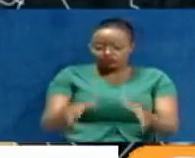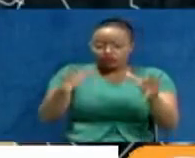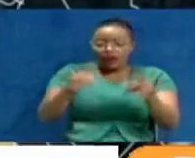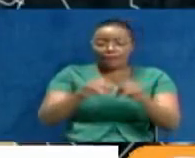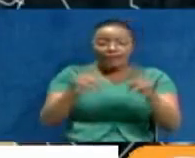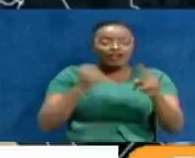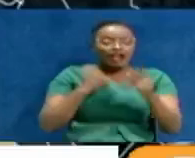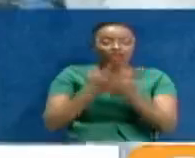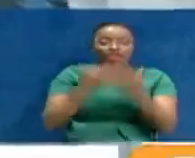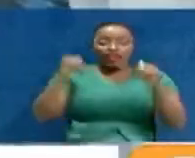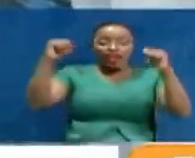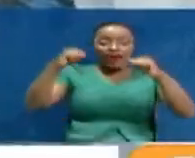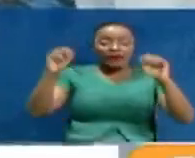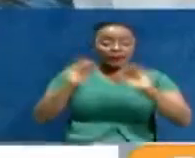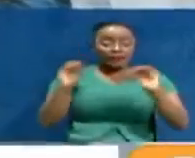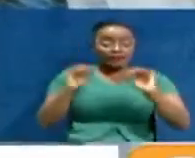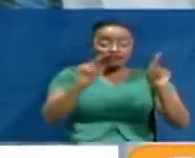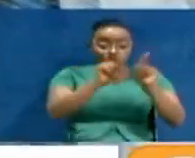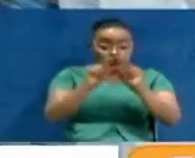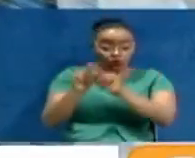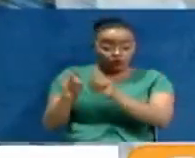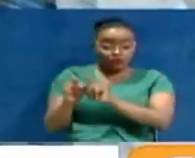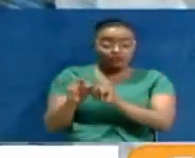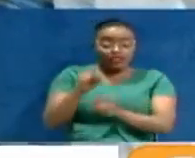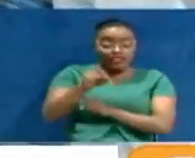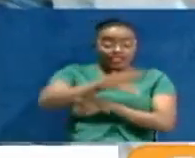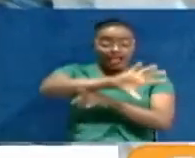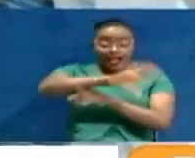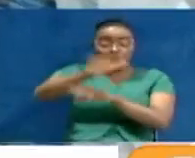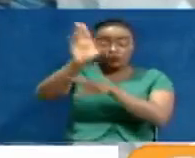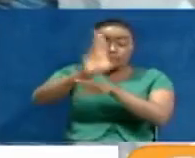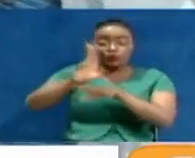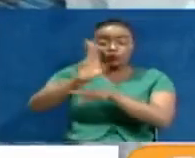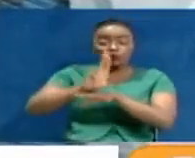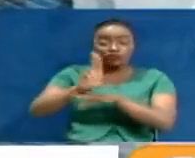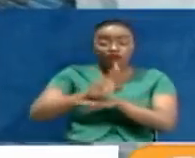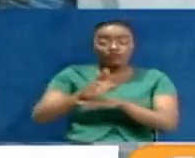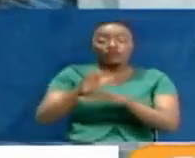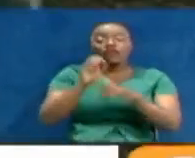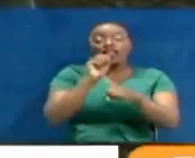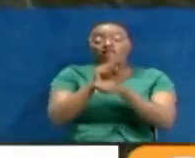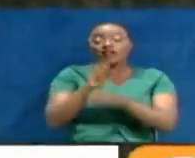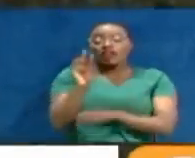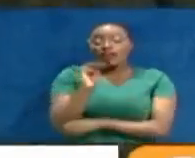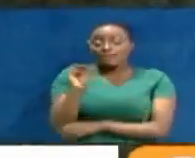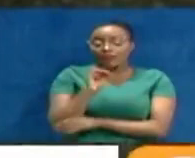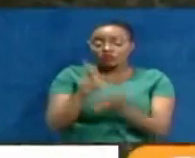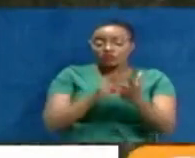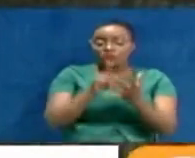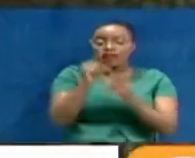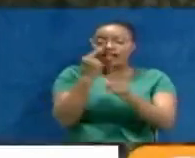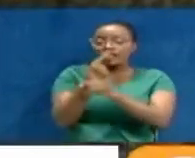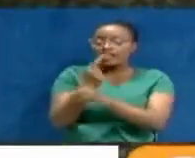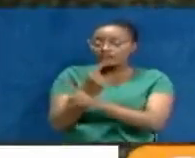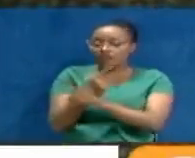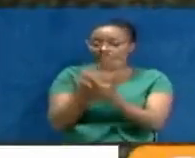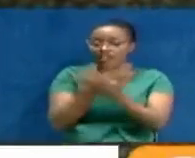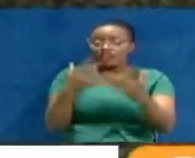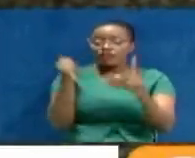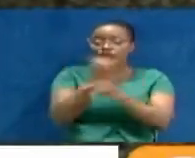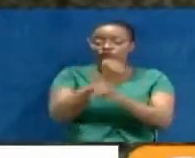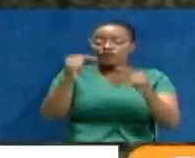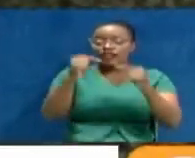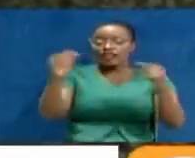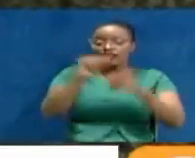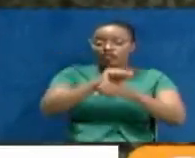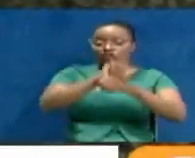lakini hakukuwa na mkataba. Hali kadhalika, kaunti hiyo ilitumia shilingi milioni 11 kununua vifaa tofauti kukabiliana